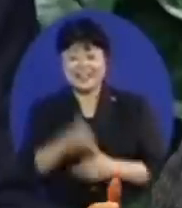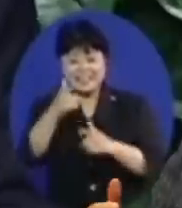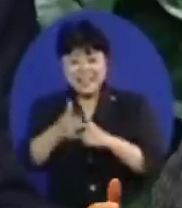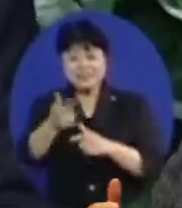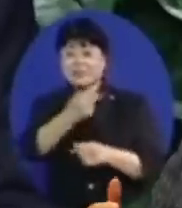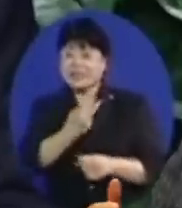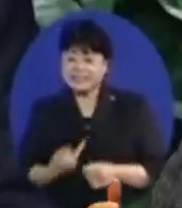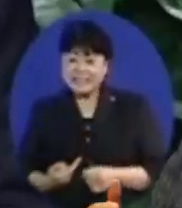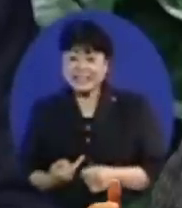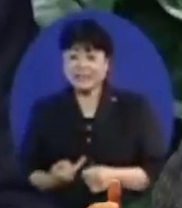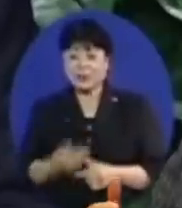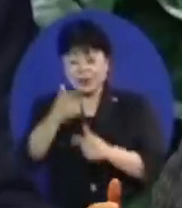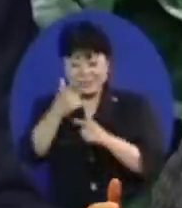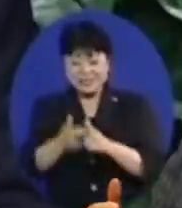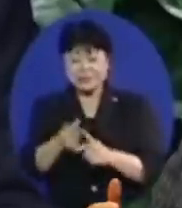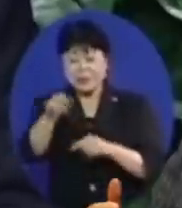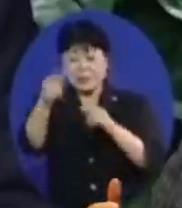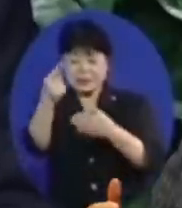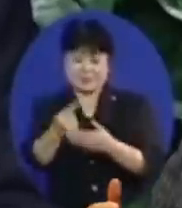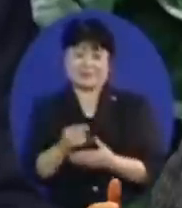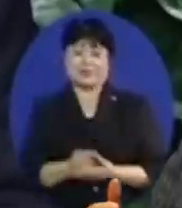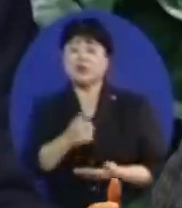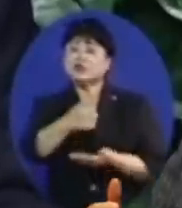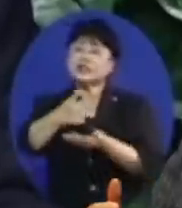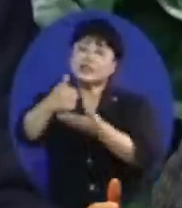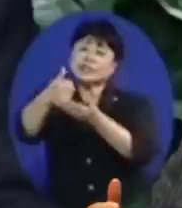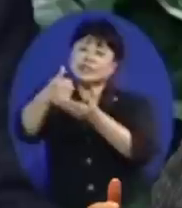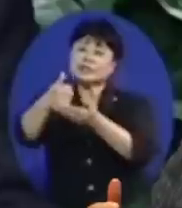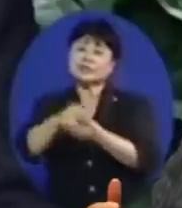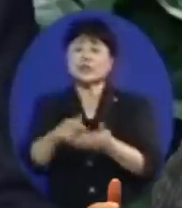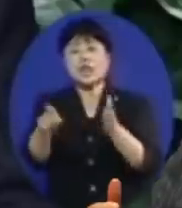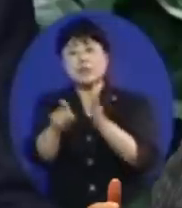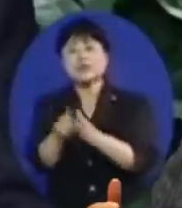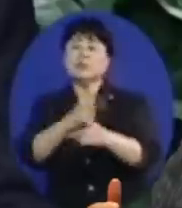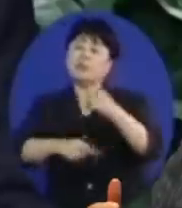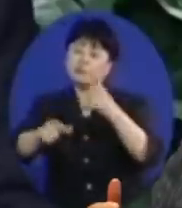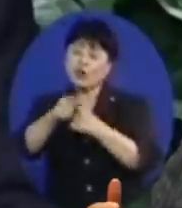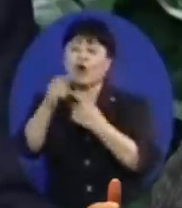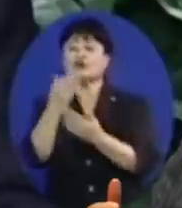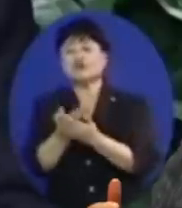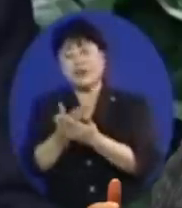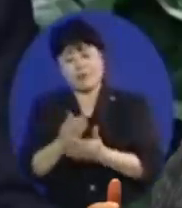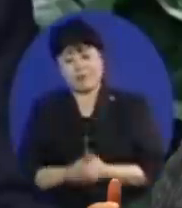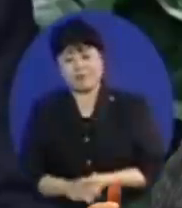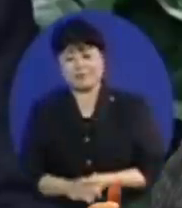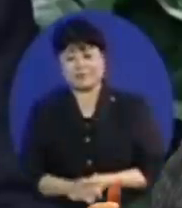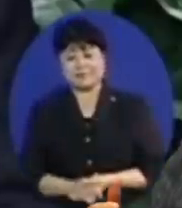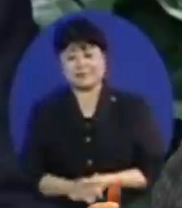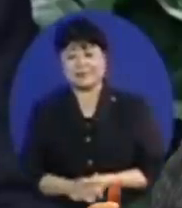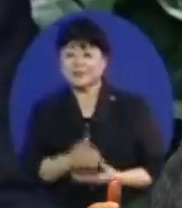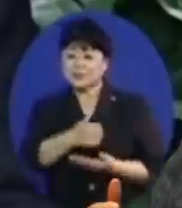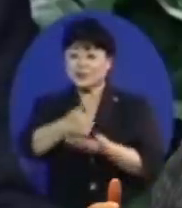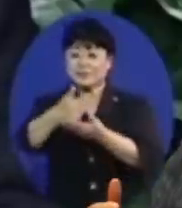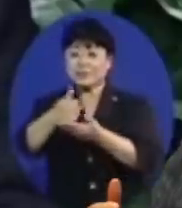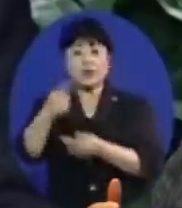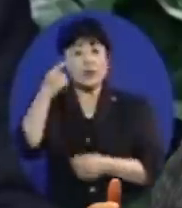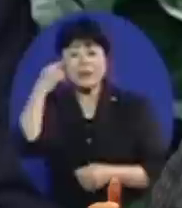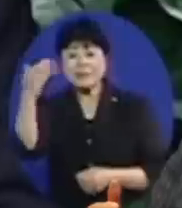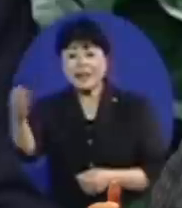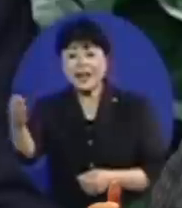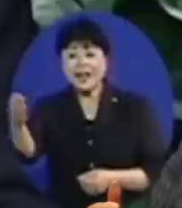예수님의 제자들도 한 분은 예수님께 나와서 말했습니다. 주님 우리에게 믿음을 더하여 주옵소서. 그러니까 주님이 뭐라고